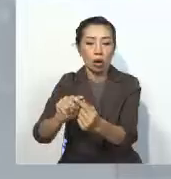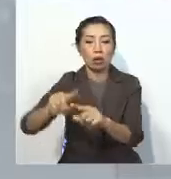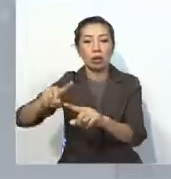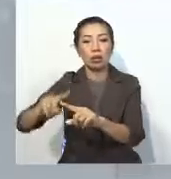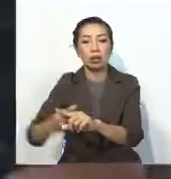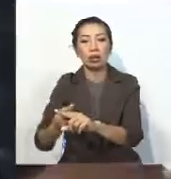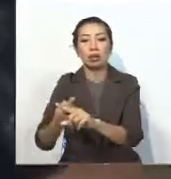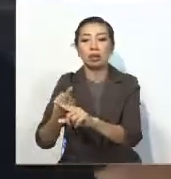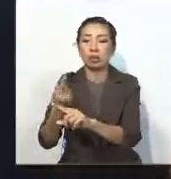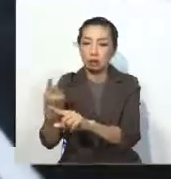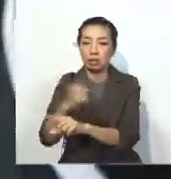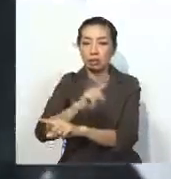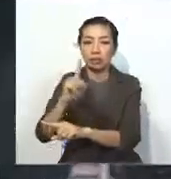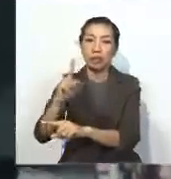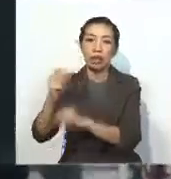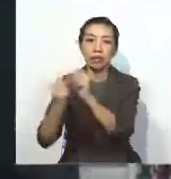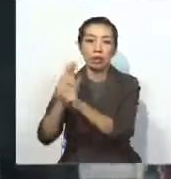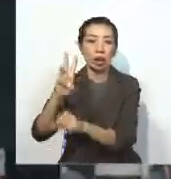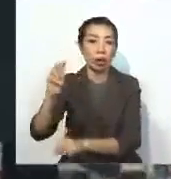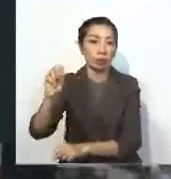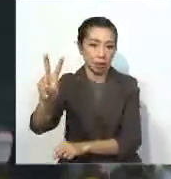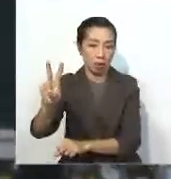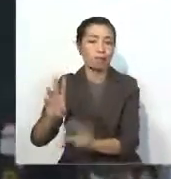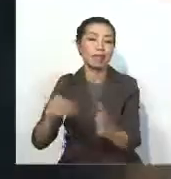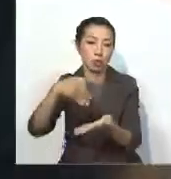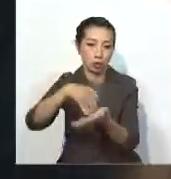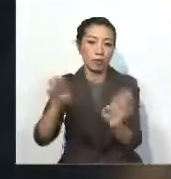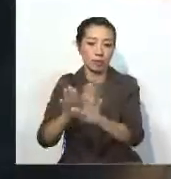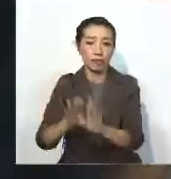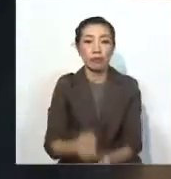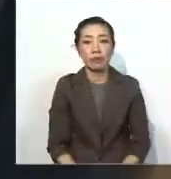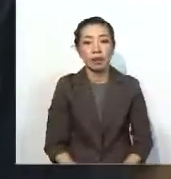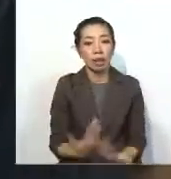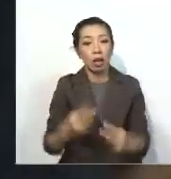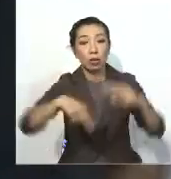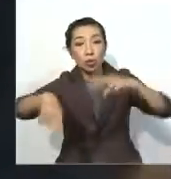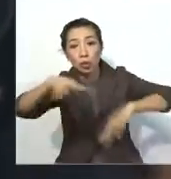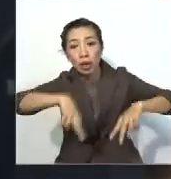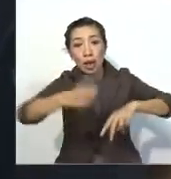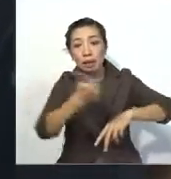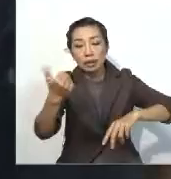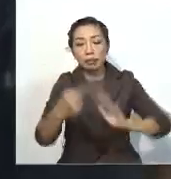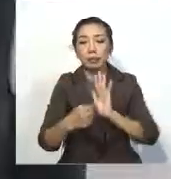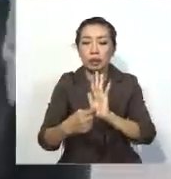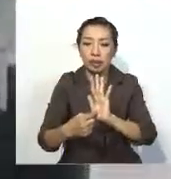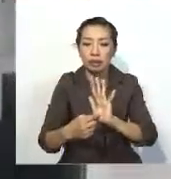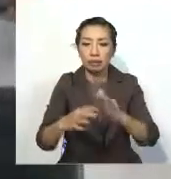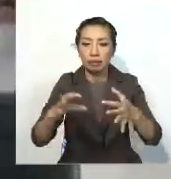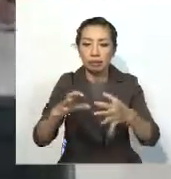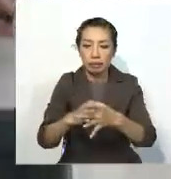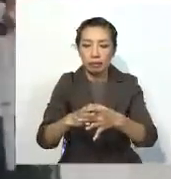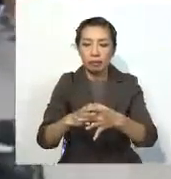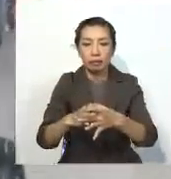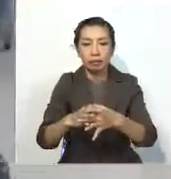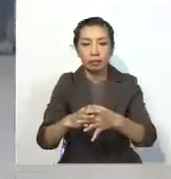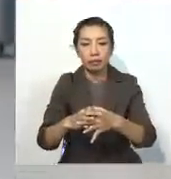4 มกราคม 2562ถึงจะปิดศูนย์นะครับส่วนการอำนวยความสะดวกให้บริการของผู้โดยสารด้านอื่นๆนะครับยกตัวอย่างอย่างเช่นเรื่องของการเ